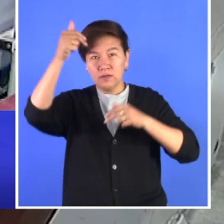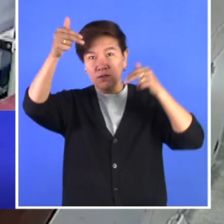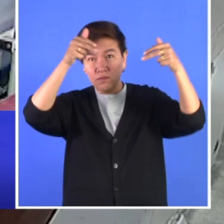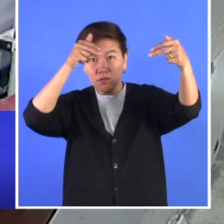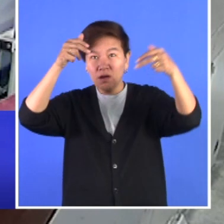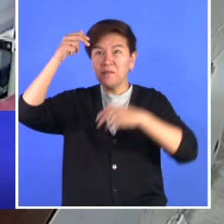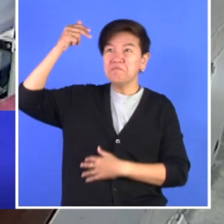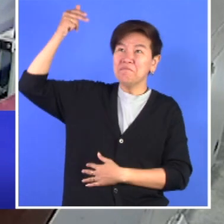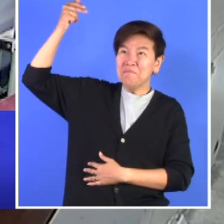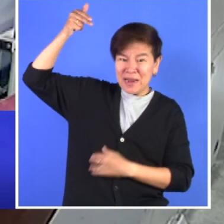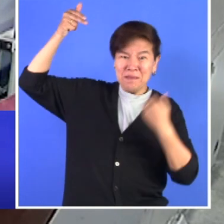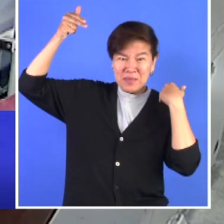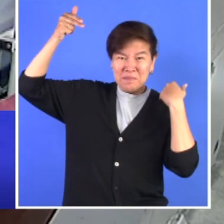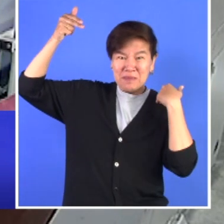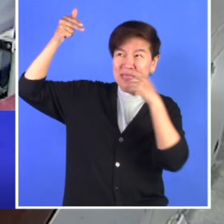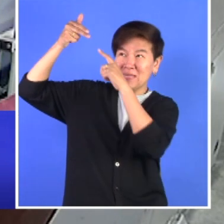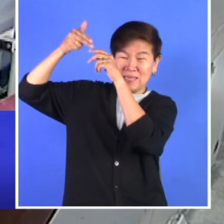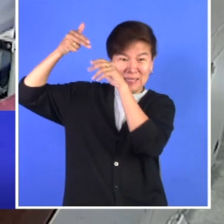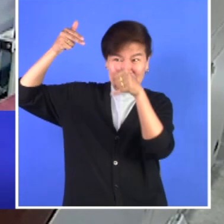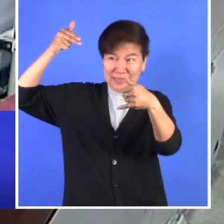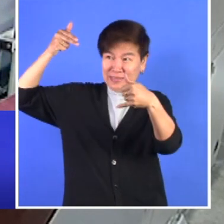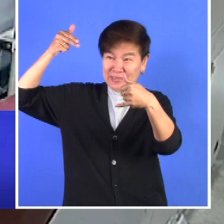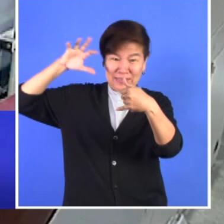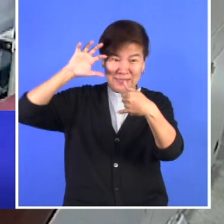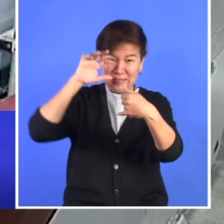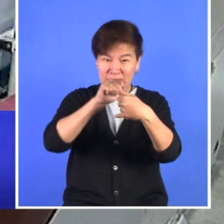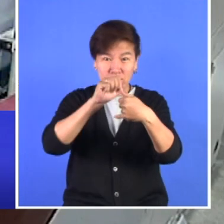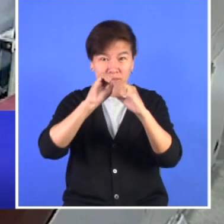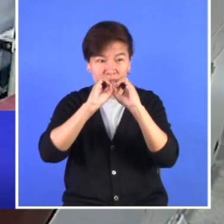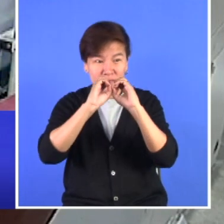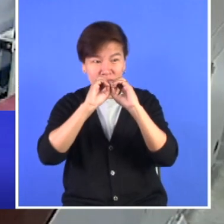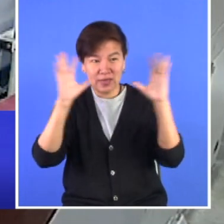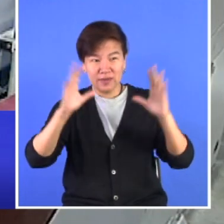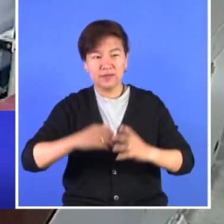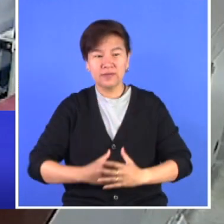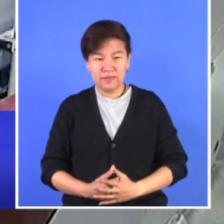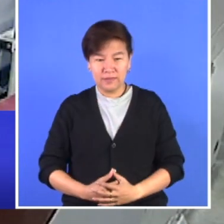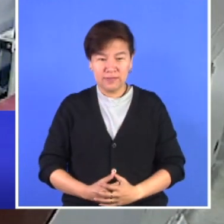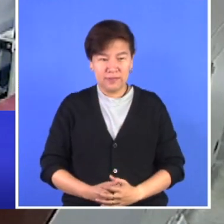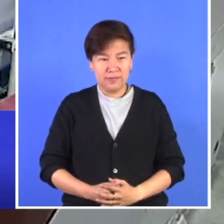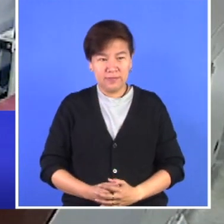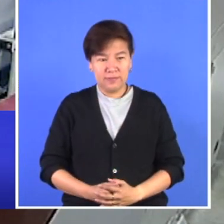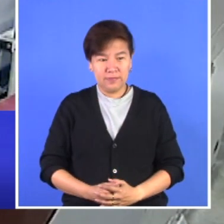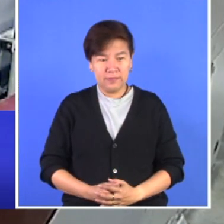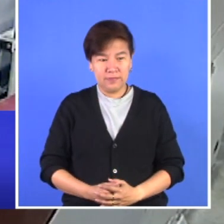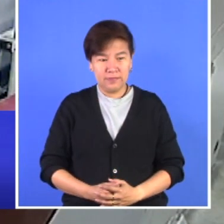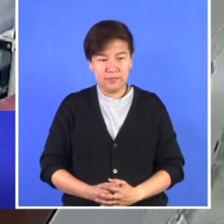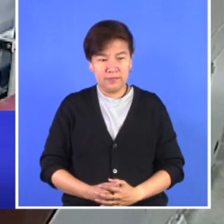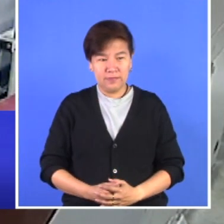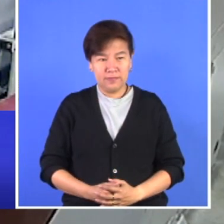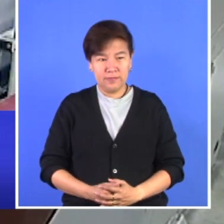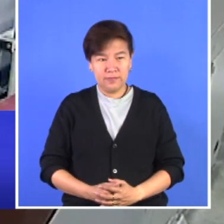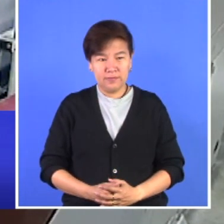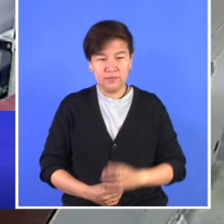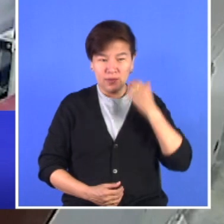แค่นั้นมีมุมอื่นอีกแล้วเห็นเลยค่ะคุณพี่ไม่ปิดบังใบหน้าชัดเจนเอาเมื่อมือเอื้อมเข้าไปในตู้ที่เขาโชว์โทรศัพท์มือ